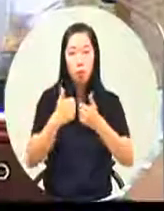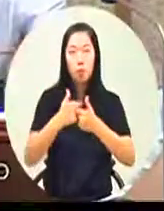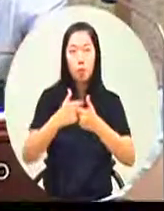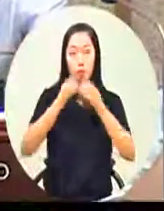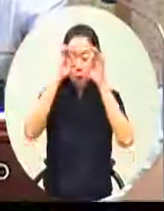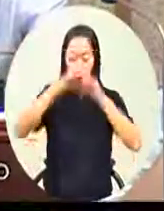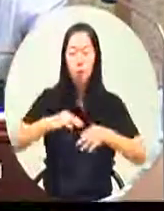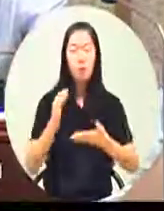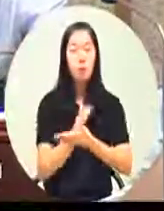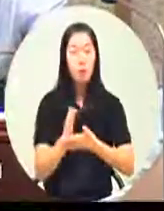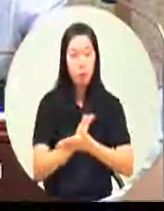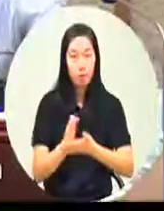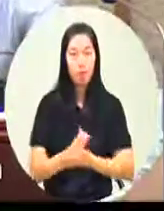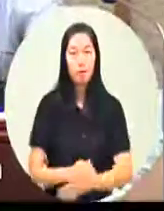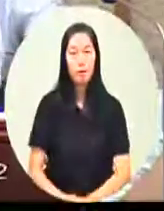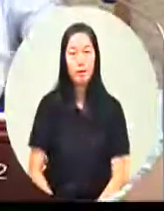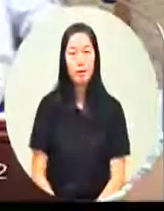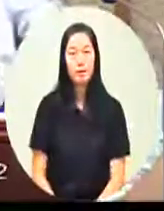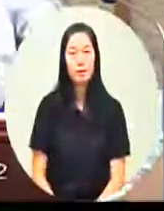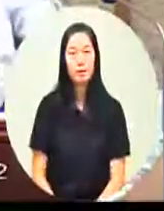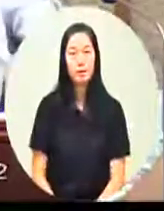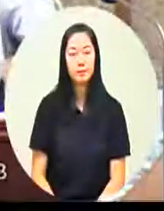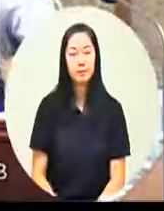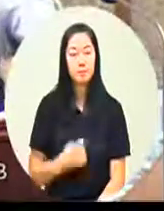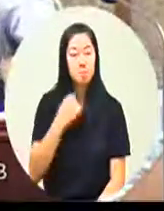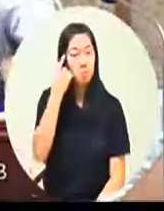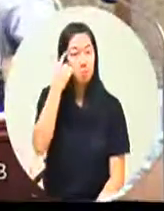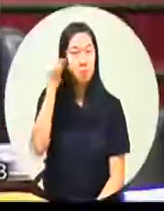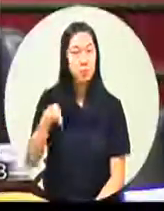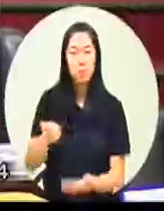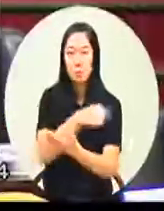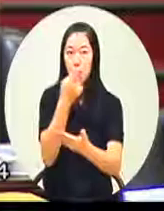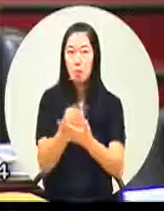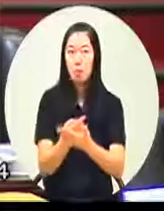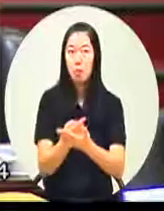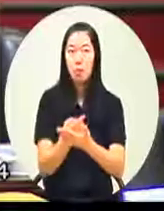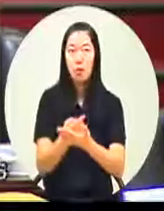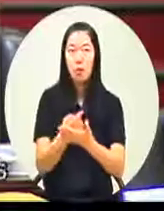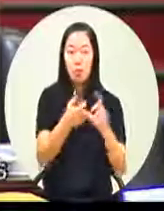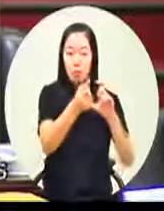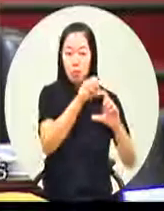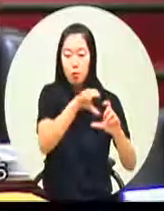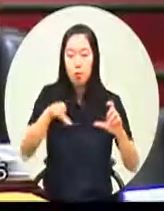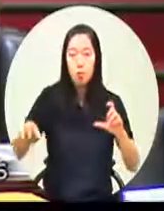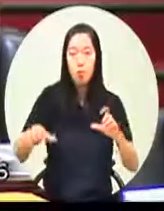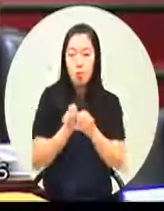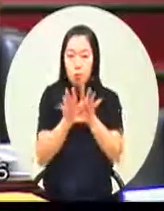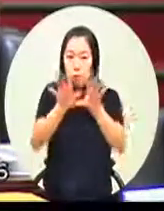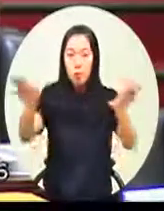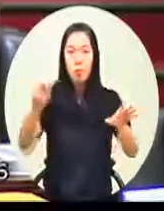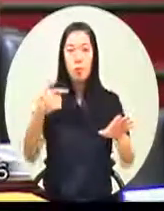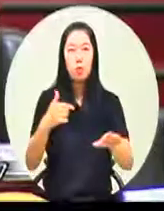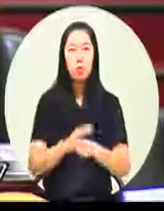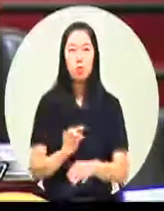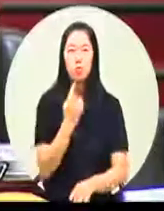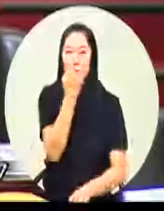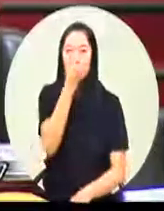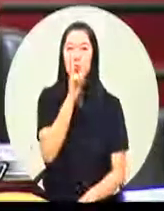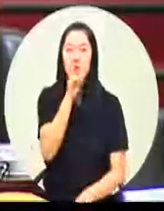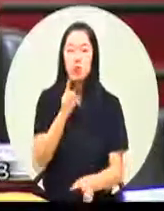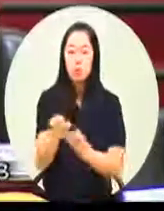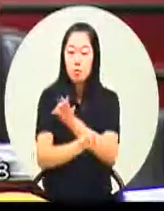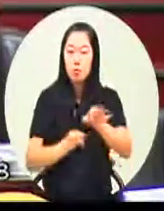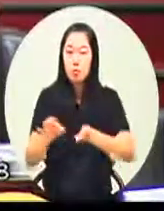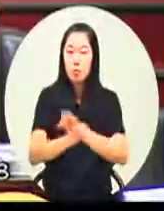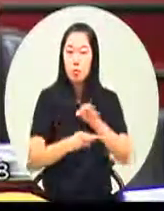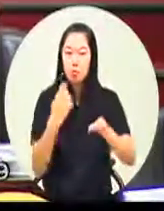跟评估。 我觉得站在整体区域发展的立场， 并不能够单纯的从经济上，